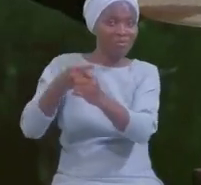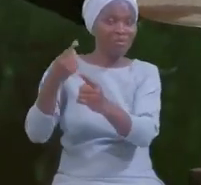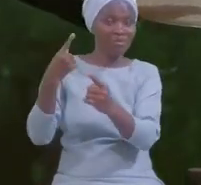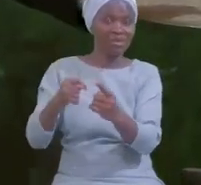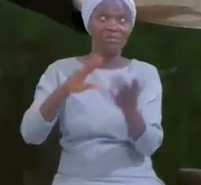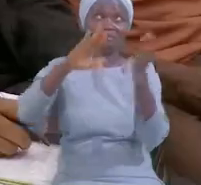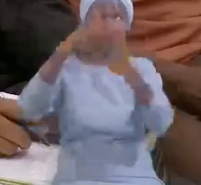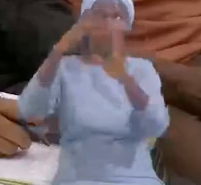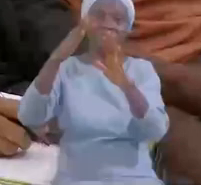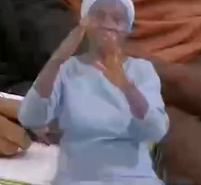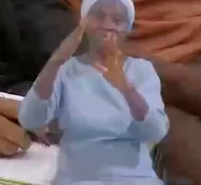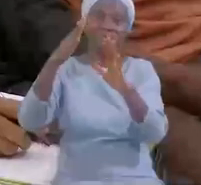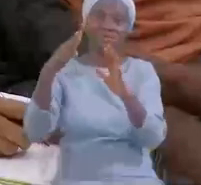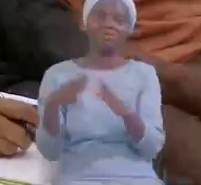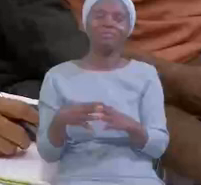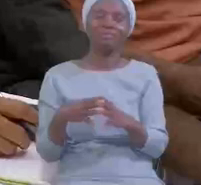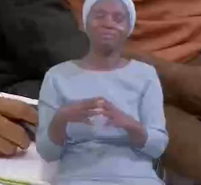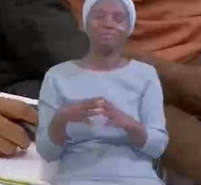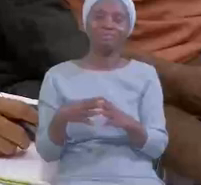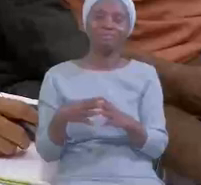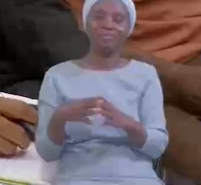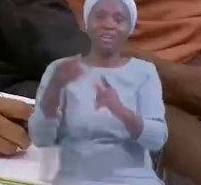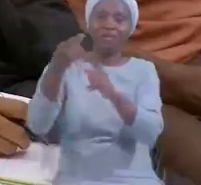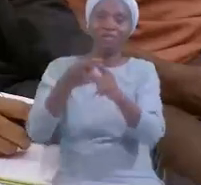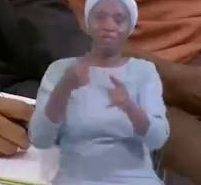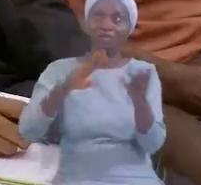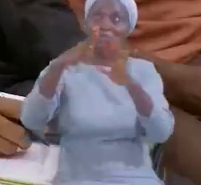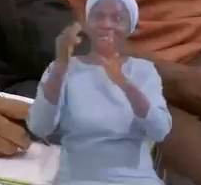d'où baleines de la part